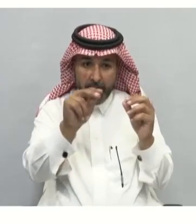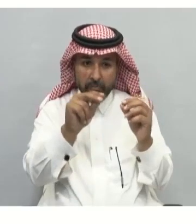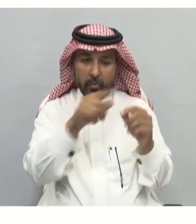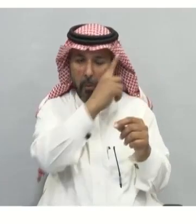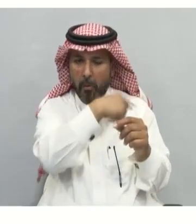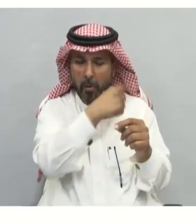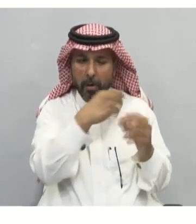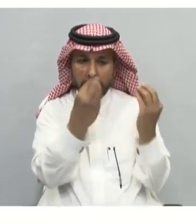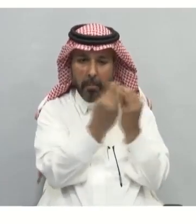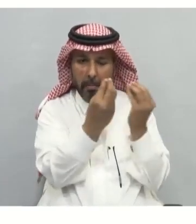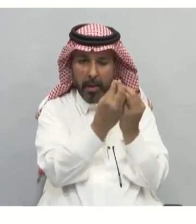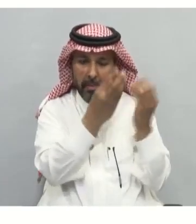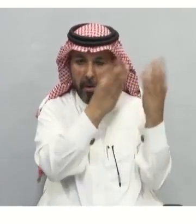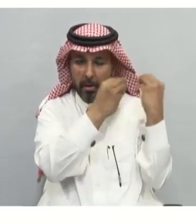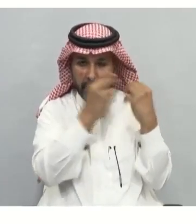اوزارهم